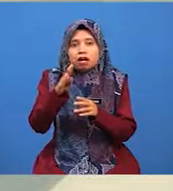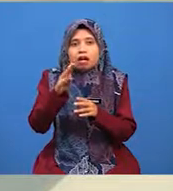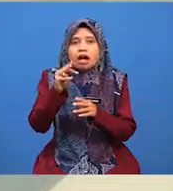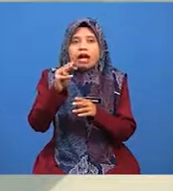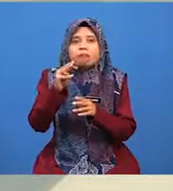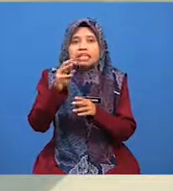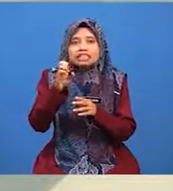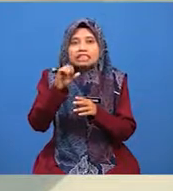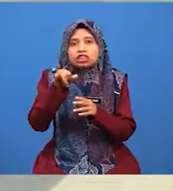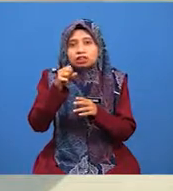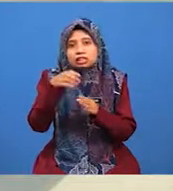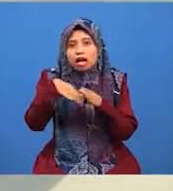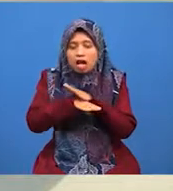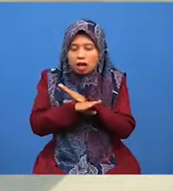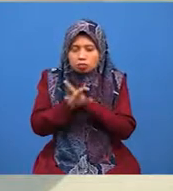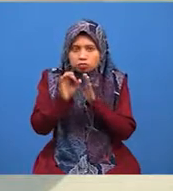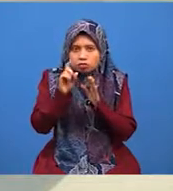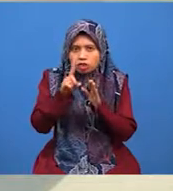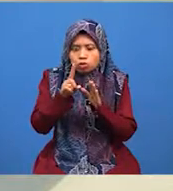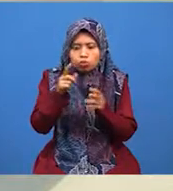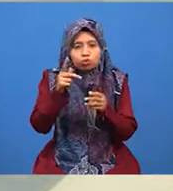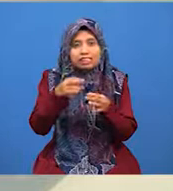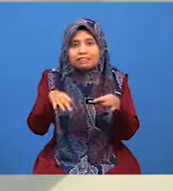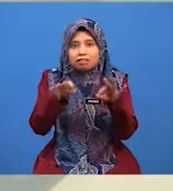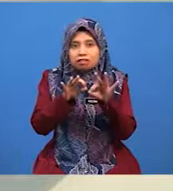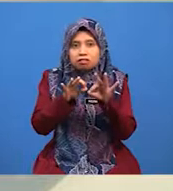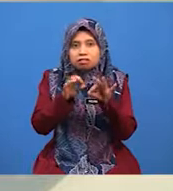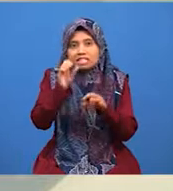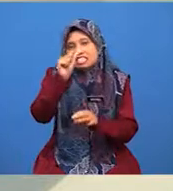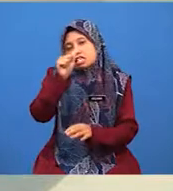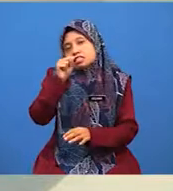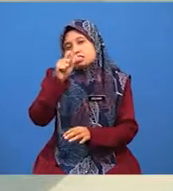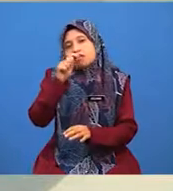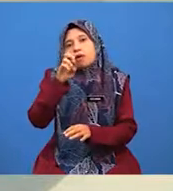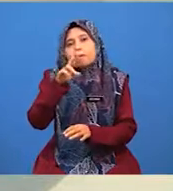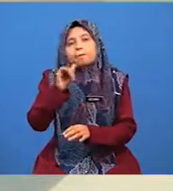mesej yang terdapat dalam sebuah karya sastra.